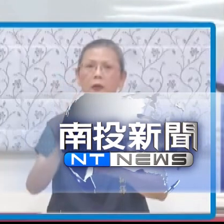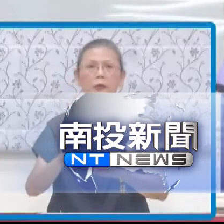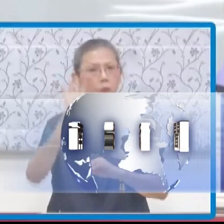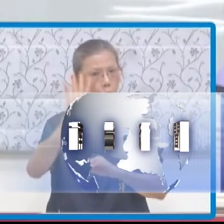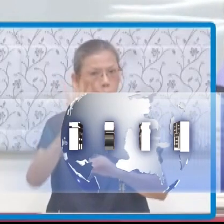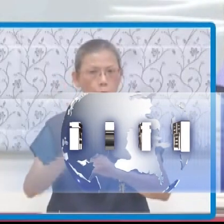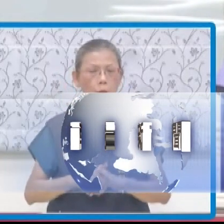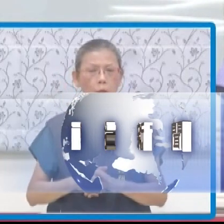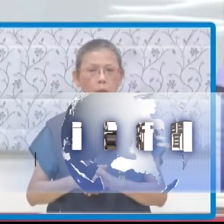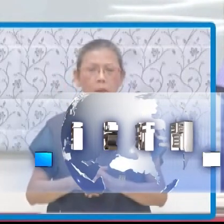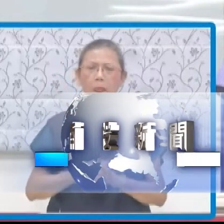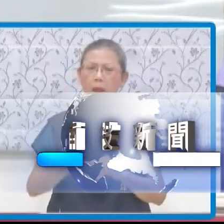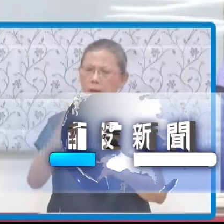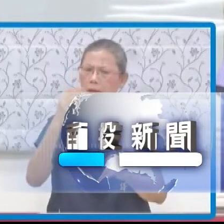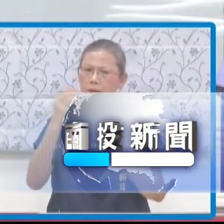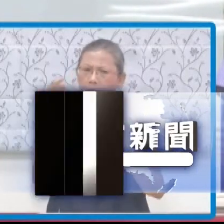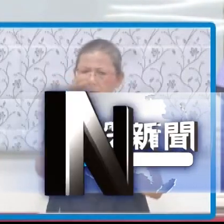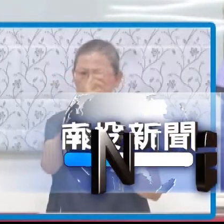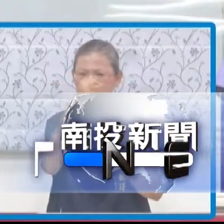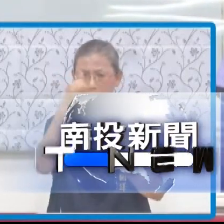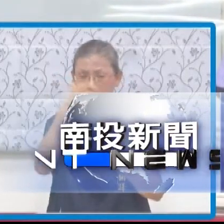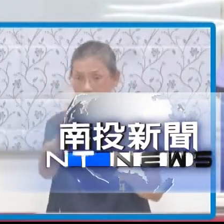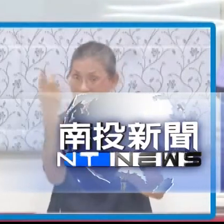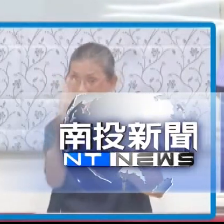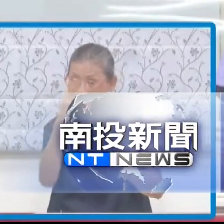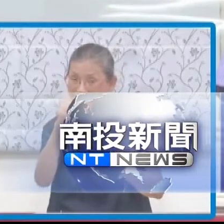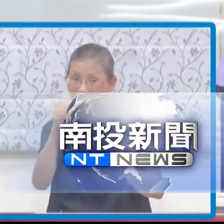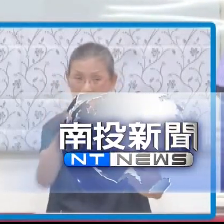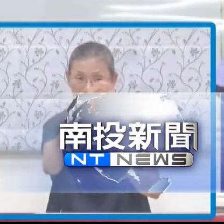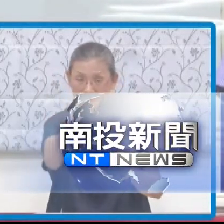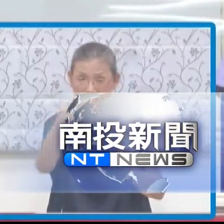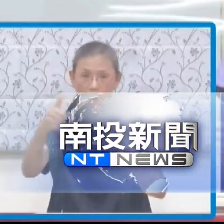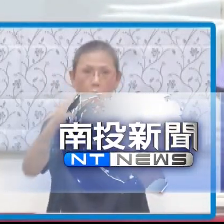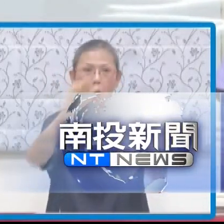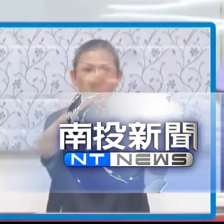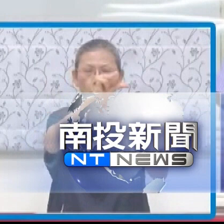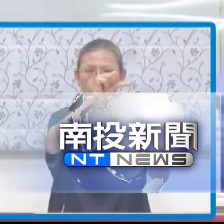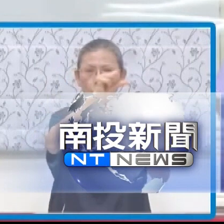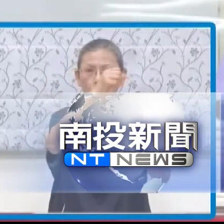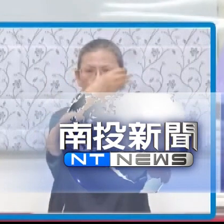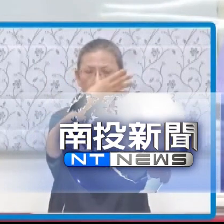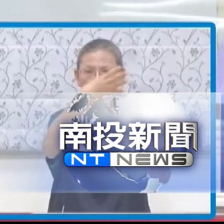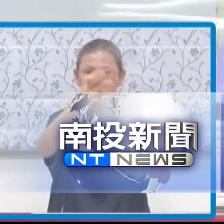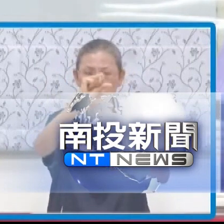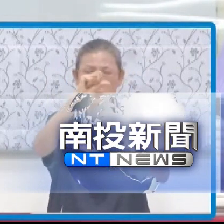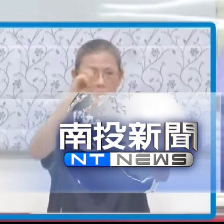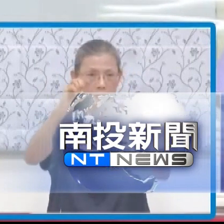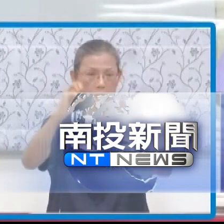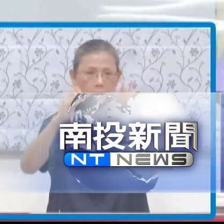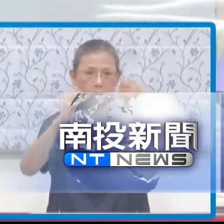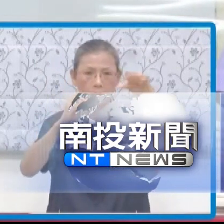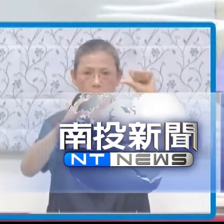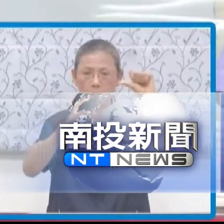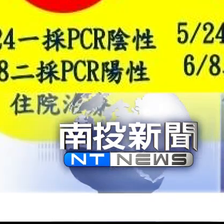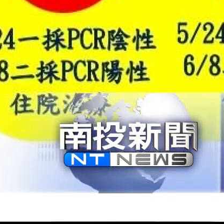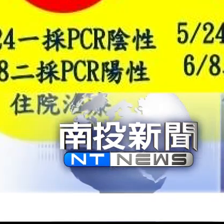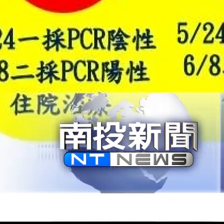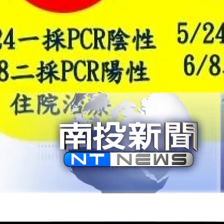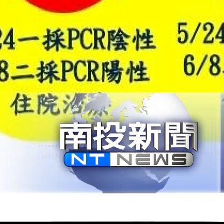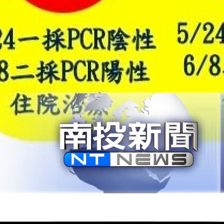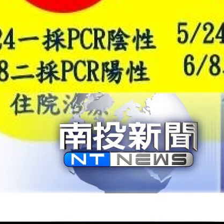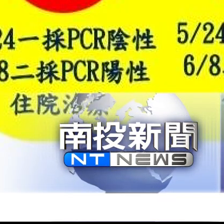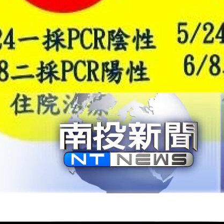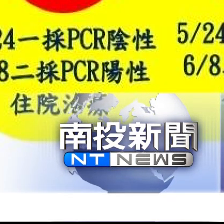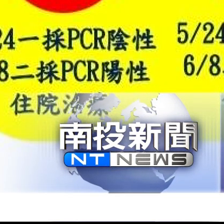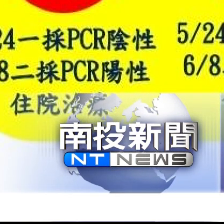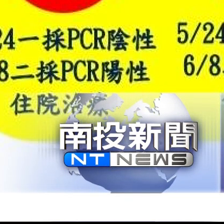链。 那今天我们所公布的这三个案是分别是他的父亲也就是12029这个案号，